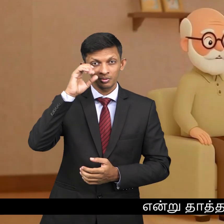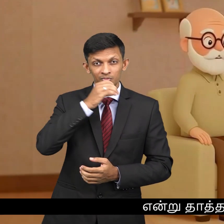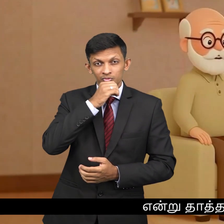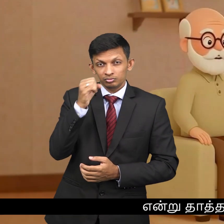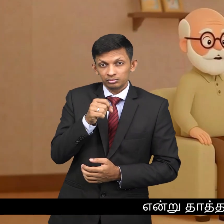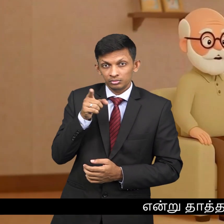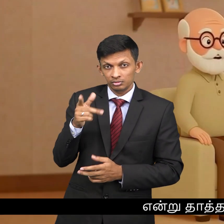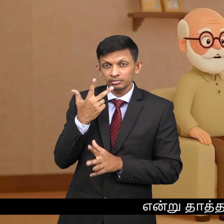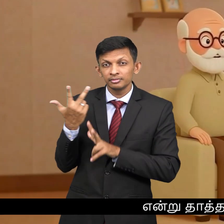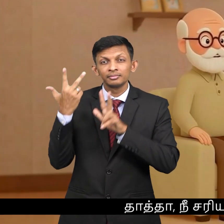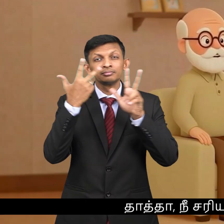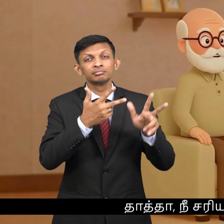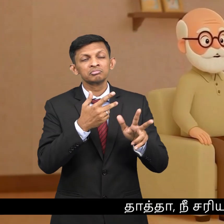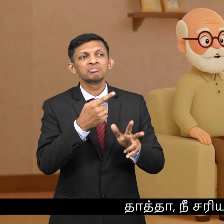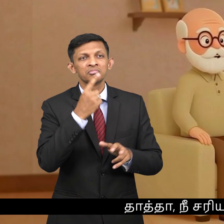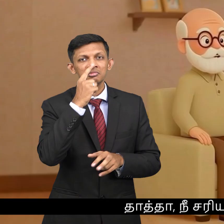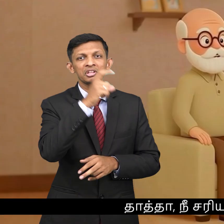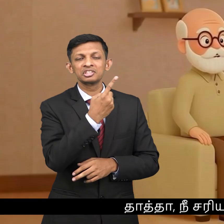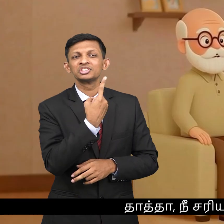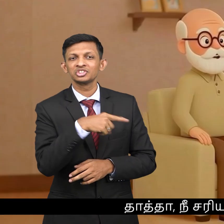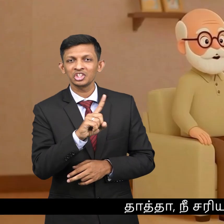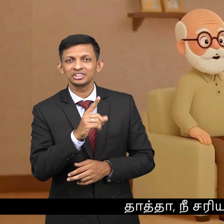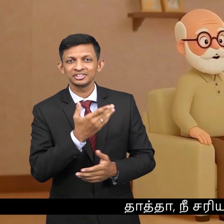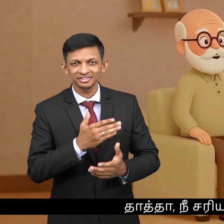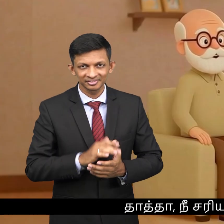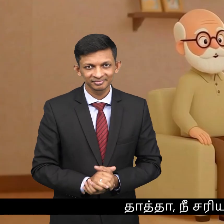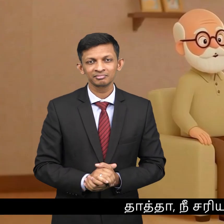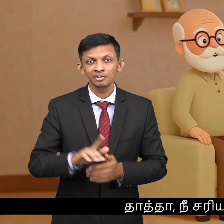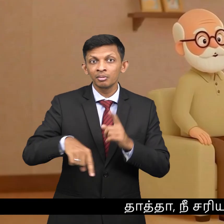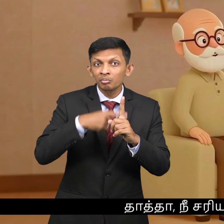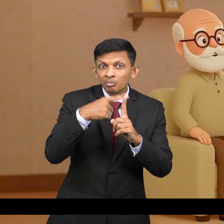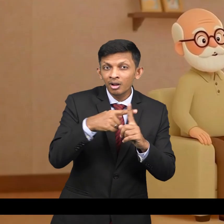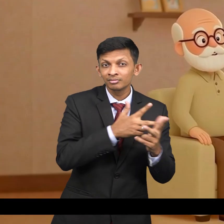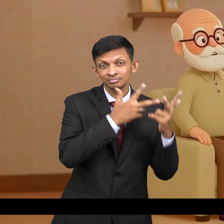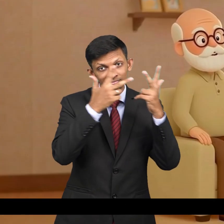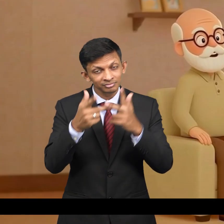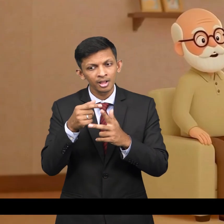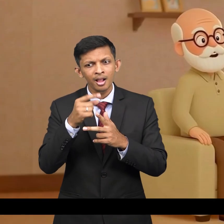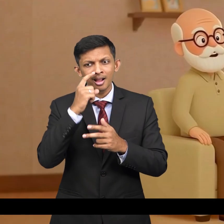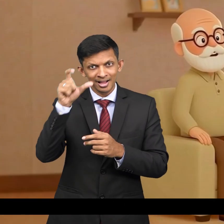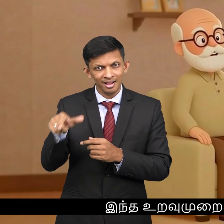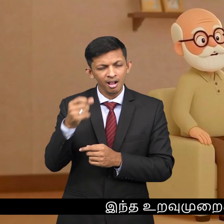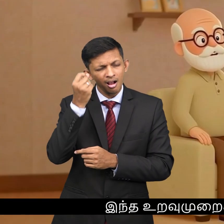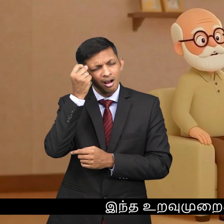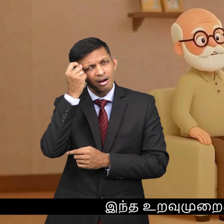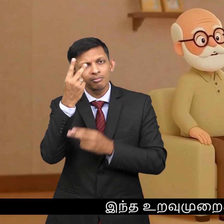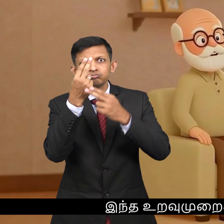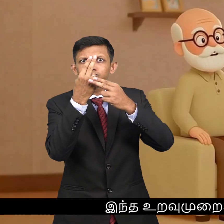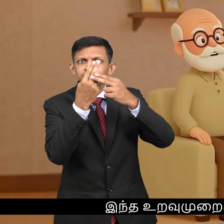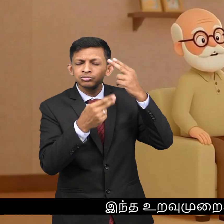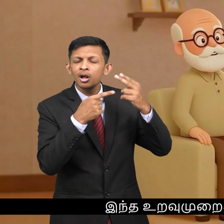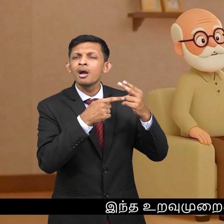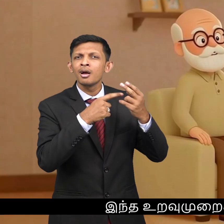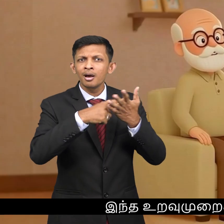என்று தாத்தாவிடம் சொன்னார். தாத்தா, நீ சரியாக கூறினாய் என்றார். மேலும் இந்த உறவு